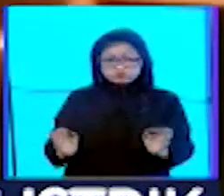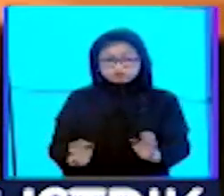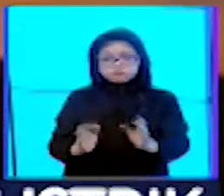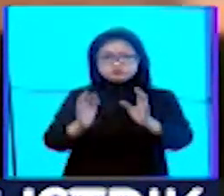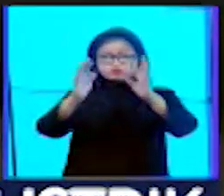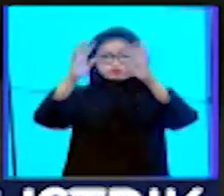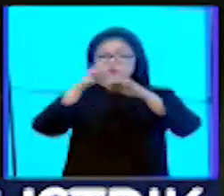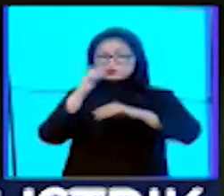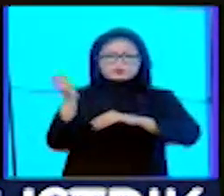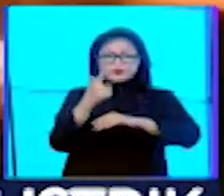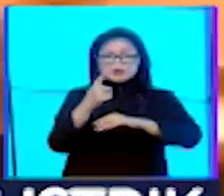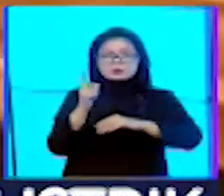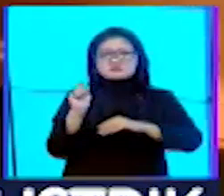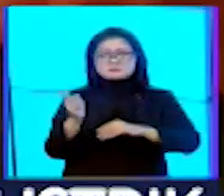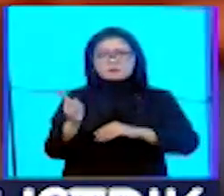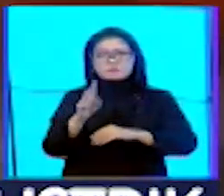bisa dipadamkan pada pukul 4 pagi.